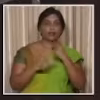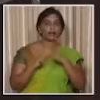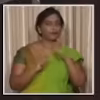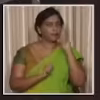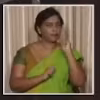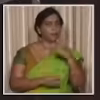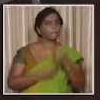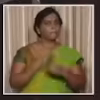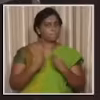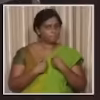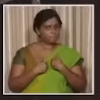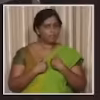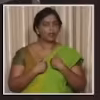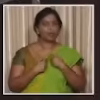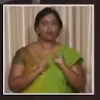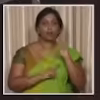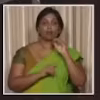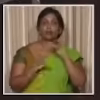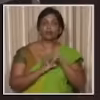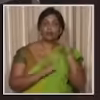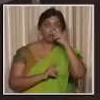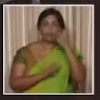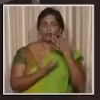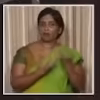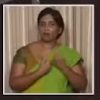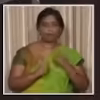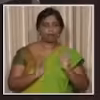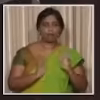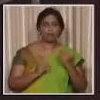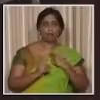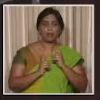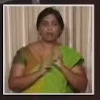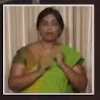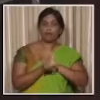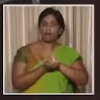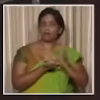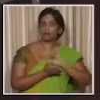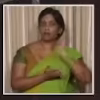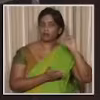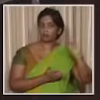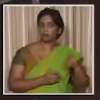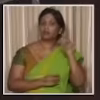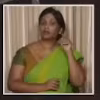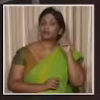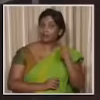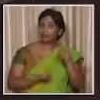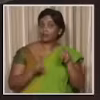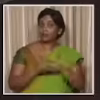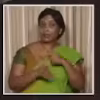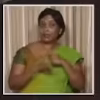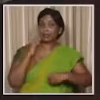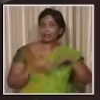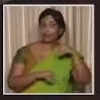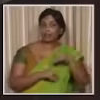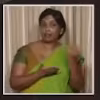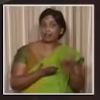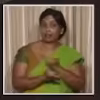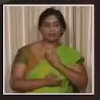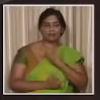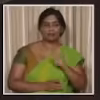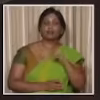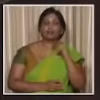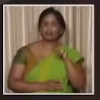මම ව්‍යාපාරිකෙක්. මගේ පාර්ලිමේන්තු වැටුව මම ගන්නෙ නෑ. මම මගේ පදනමට දාන්නේ තමුන්නාන්සේලා වගේ මේ දේශපාලණයෙන් හම්බ කරන්නේ නැහැ. ඒ